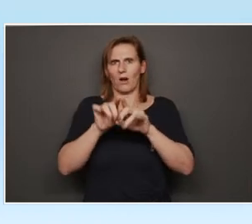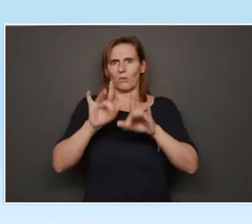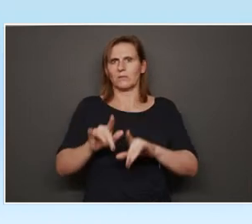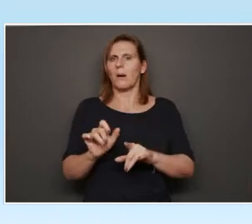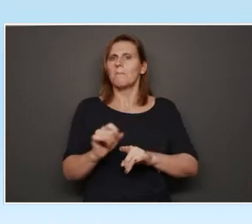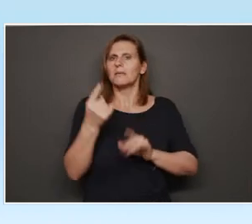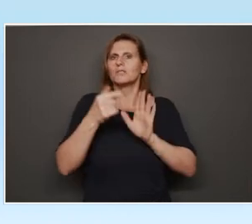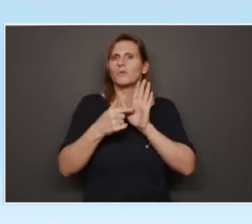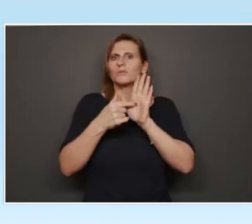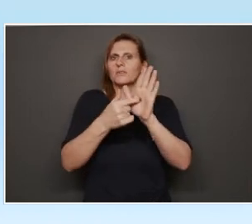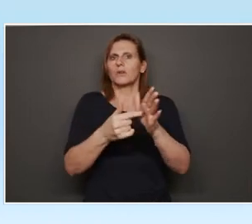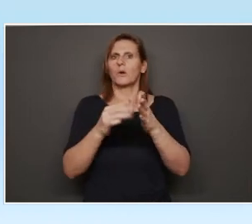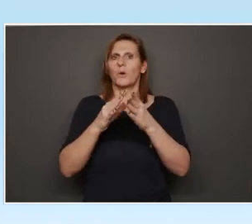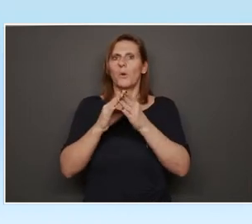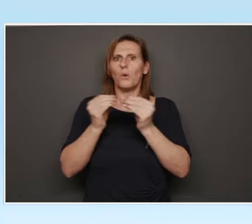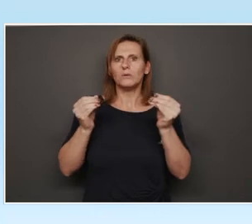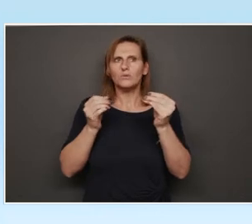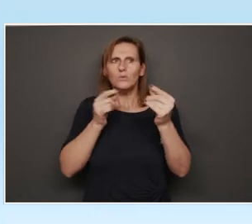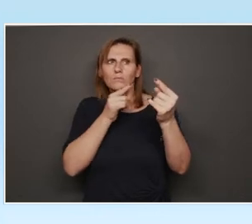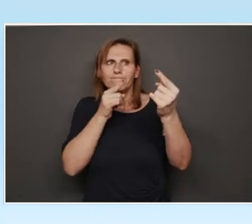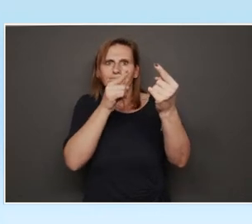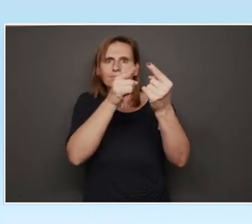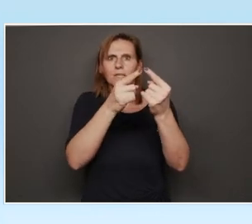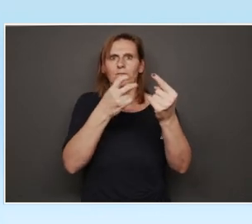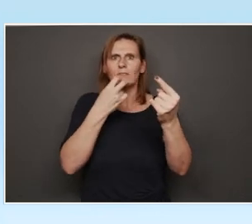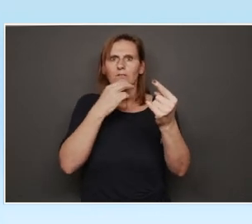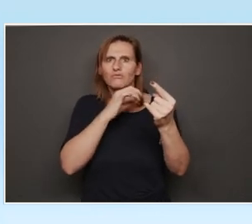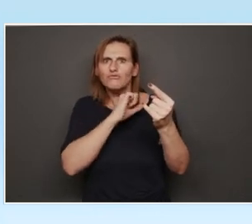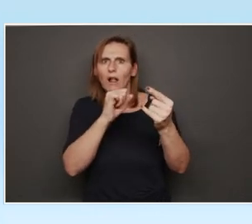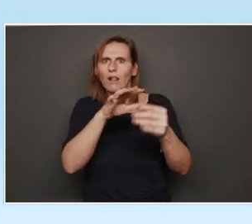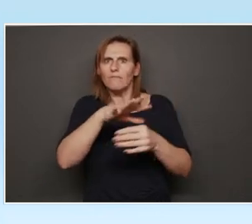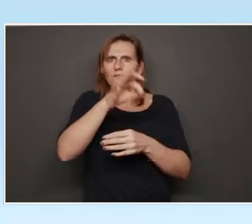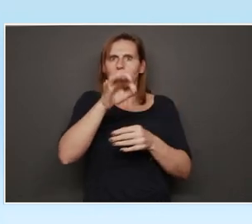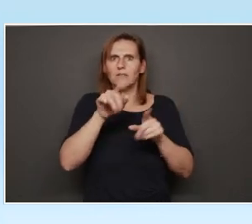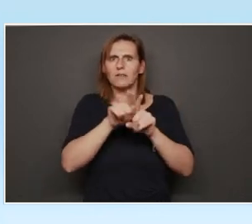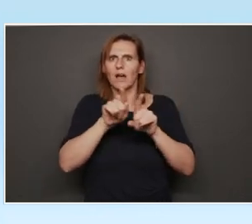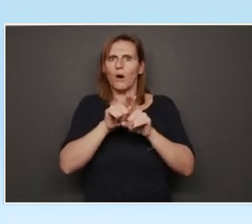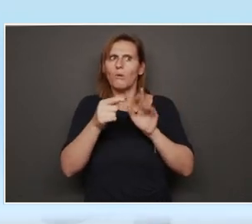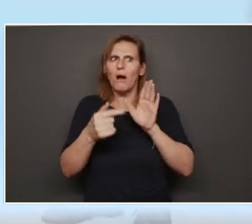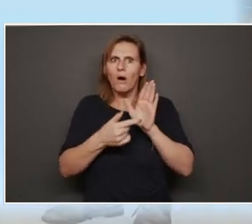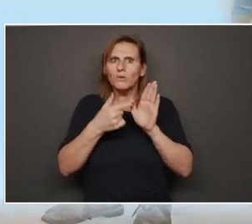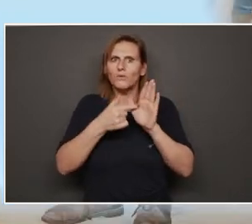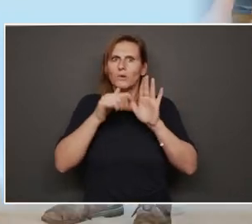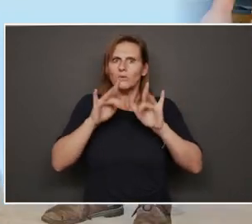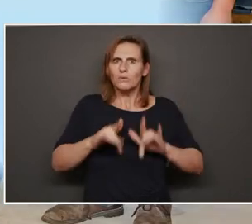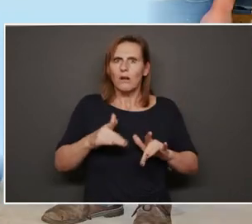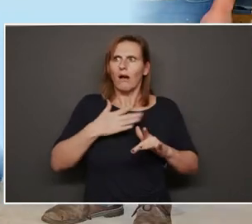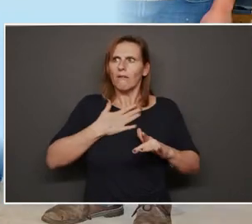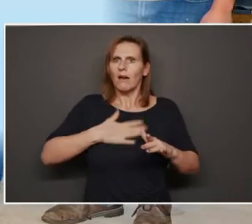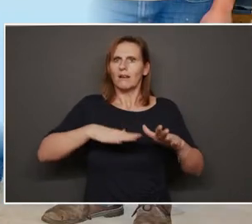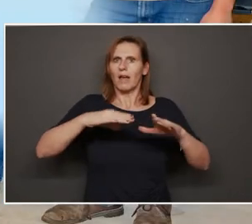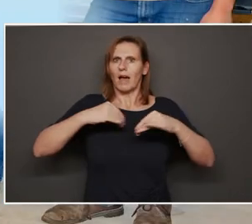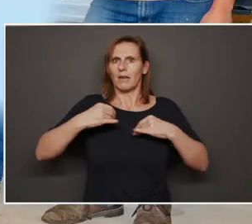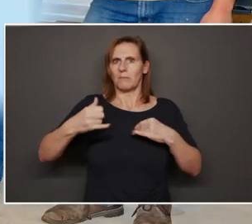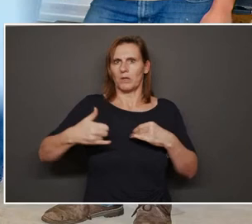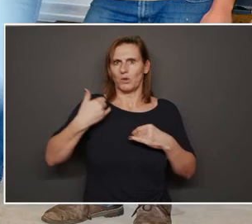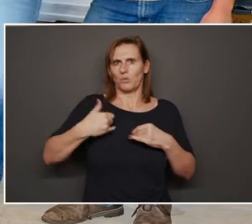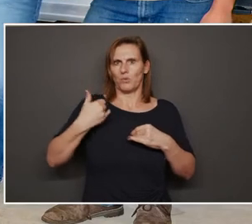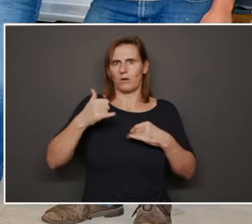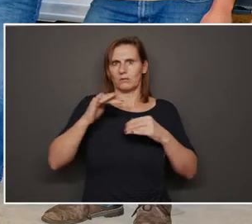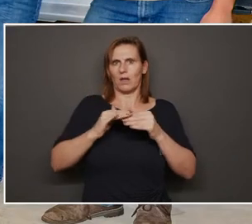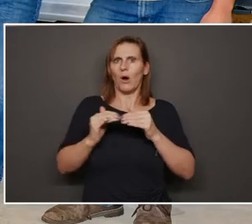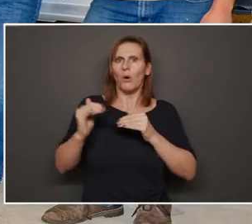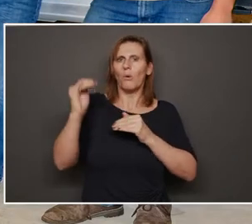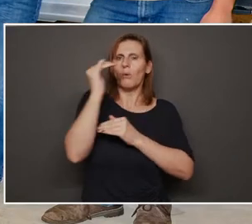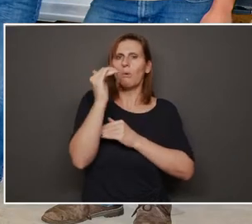die Lösungsorientiertheit von Herrn Hechenbleikner in Bezug auf Herausforderungen, die sich bei Jugendlichen mit einem erhöhten